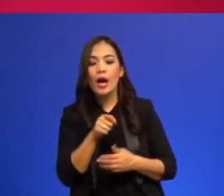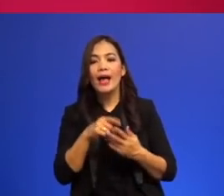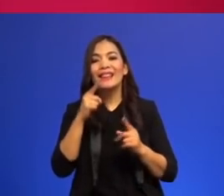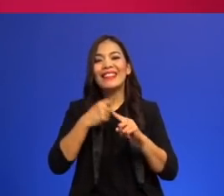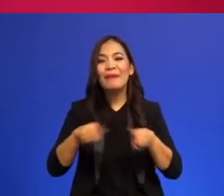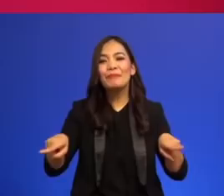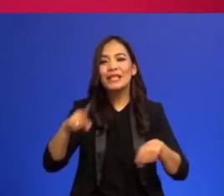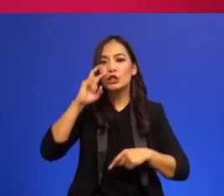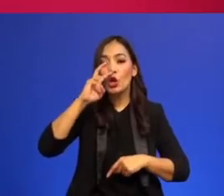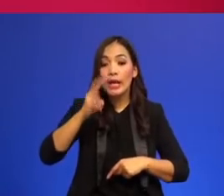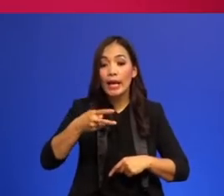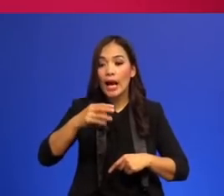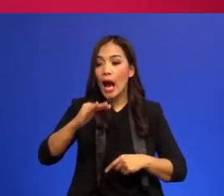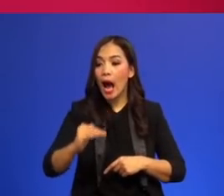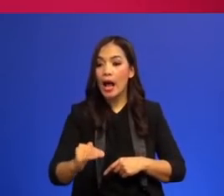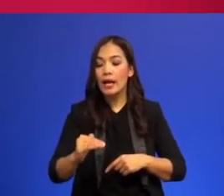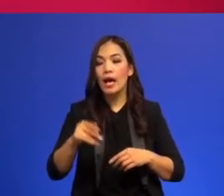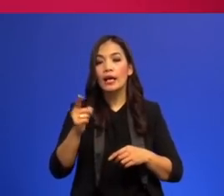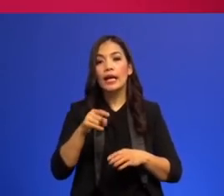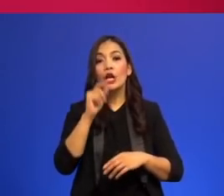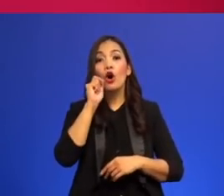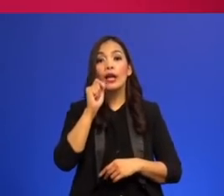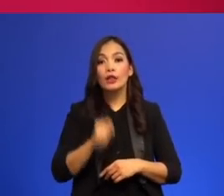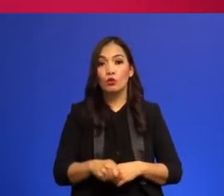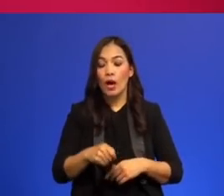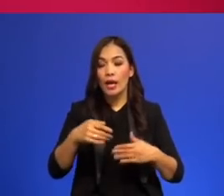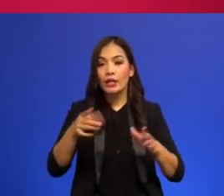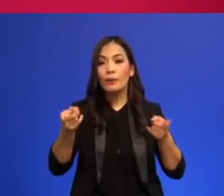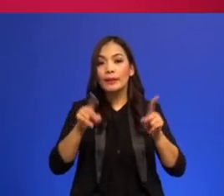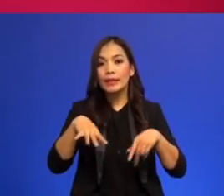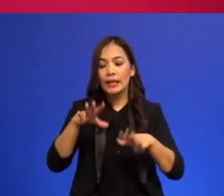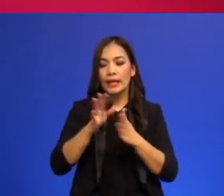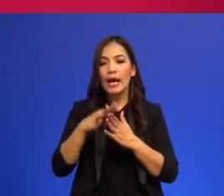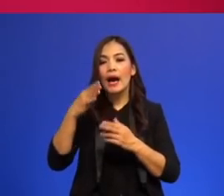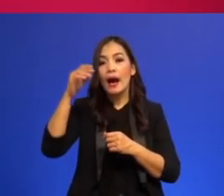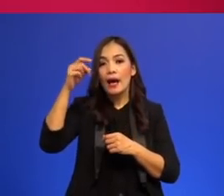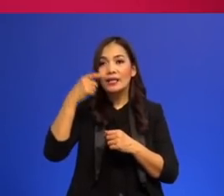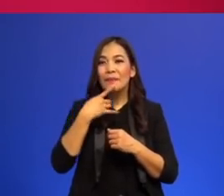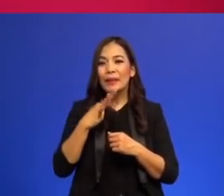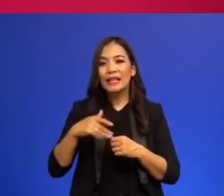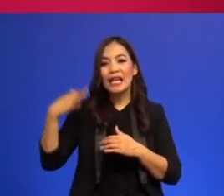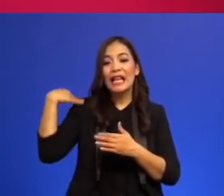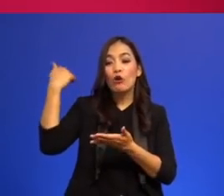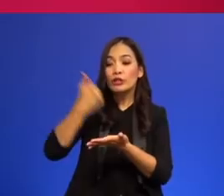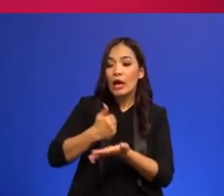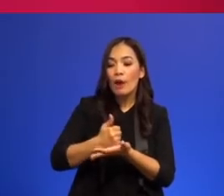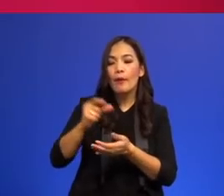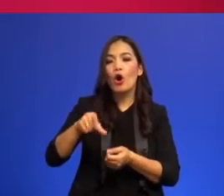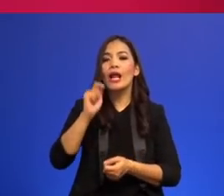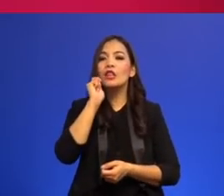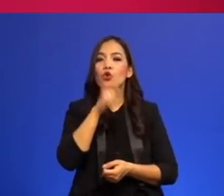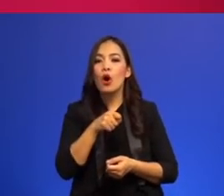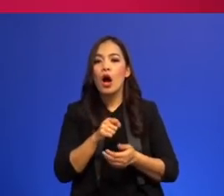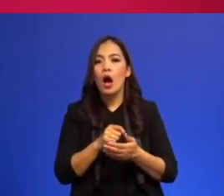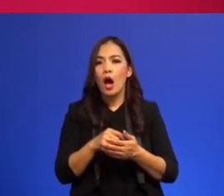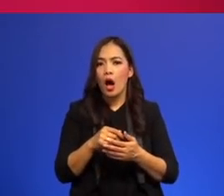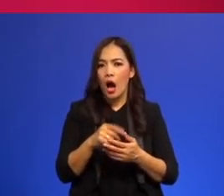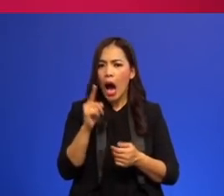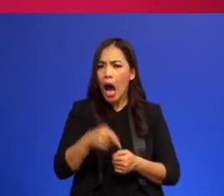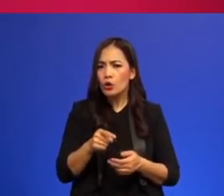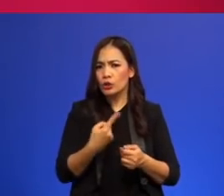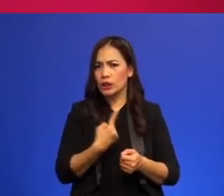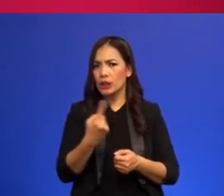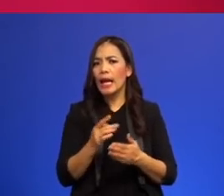saudara, anak dari orang tua yang jadi beban pikiran orang tua. Mau tidak mau kita ikut mengambil bagian,